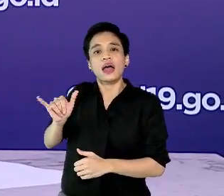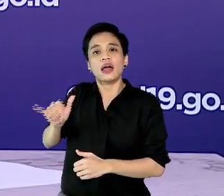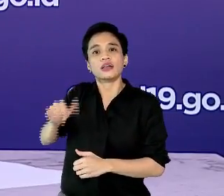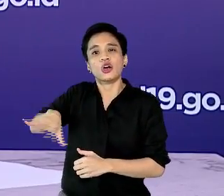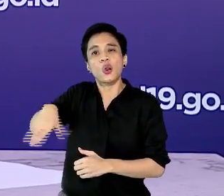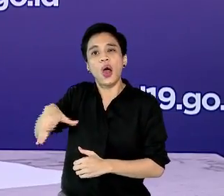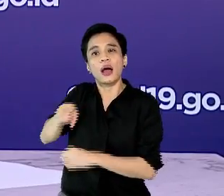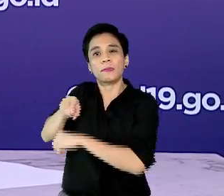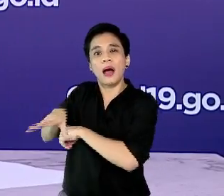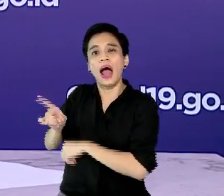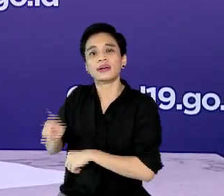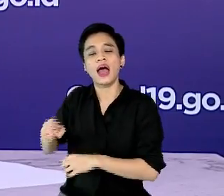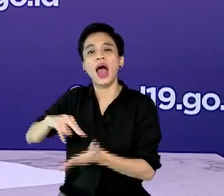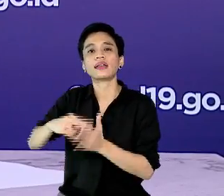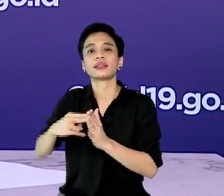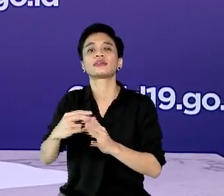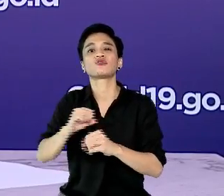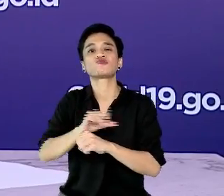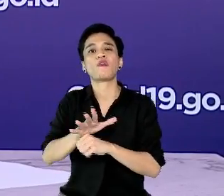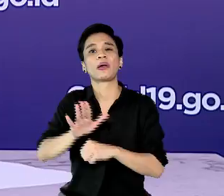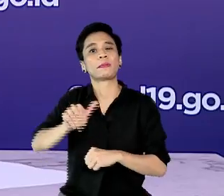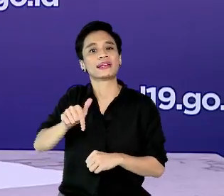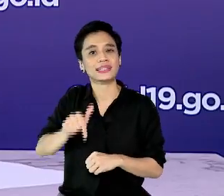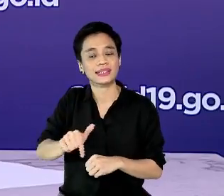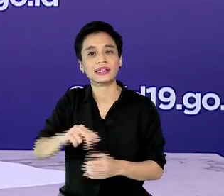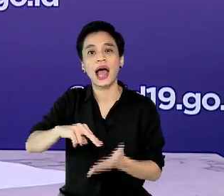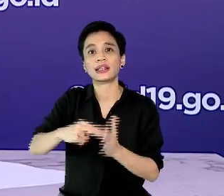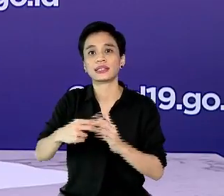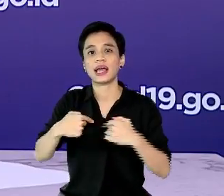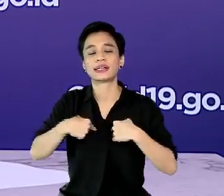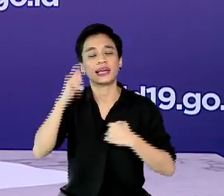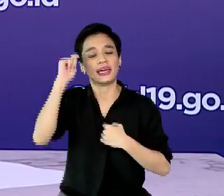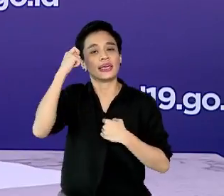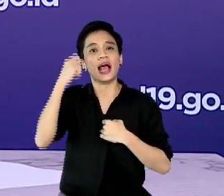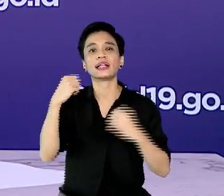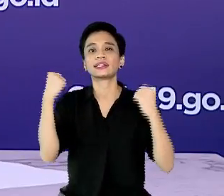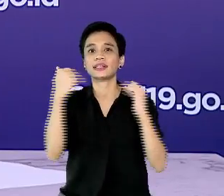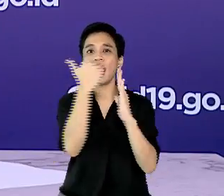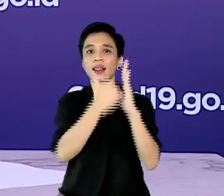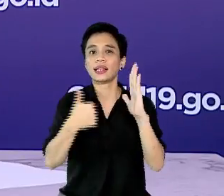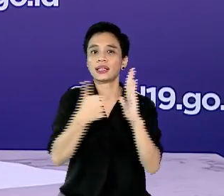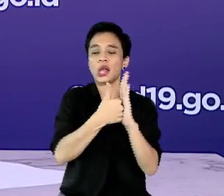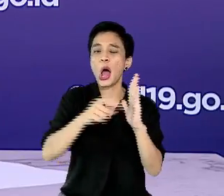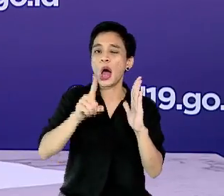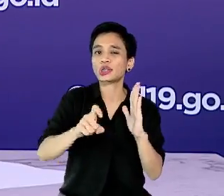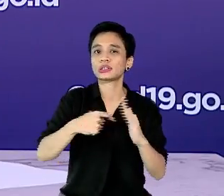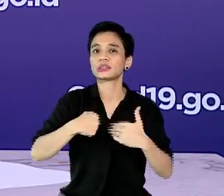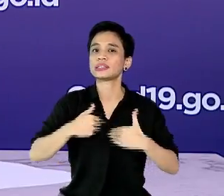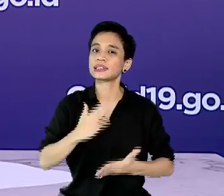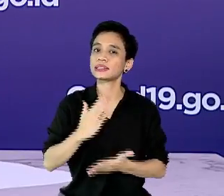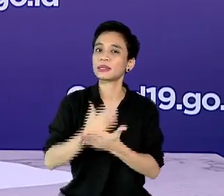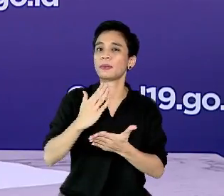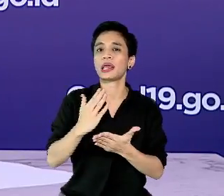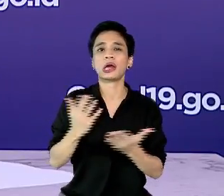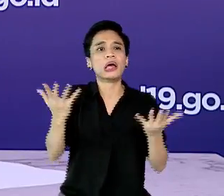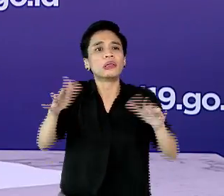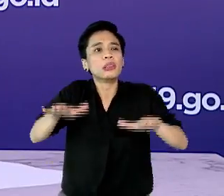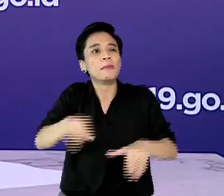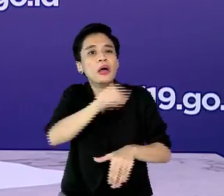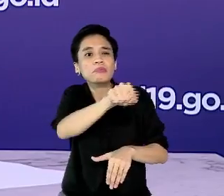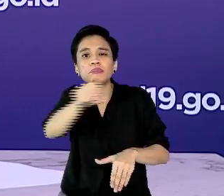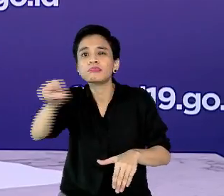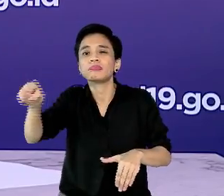dapat kembali meningkatkan semangat kita dalam menjalankan protokol kesehatan sedisiplin mungkin dimanapun kita